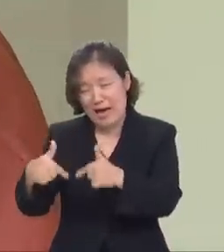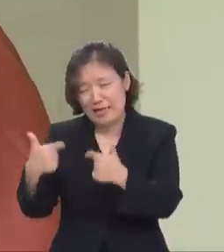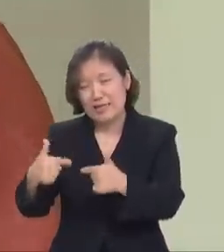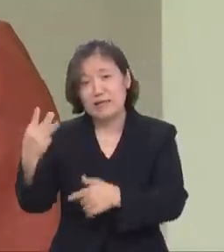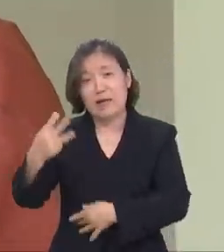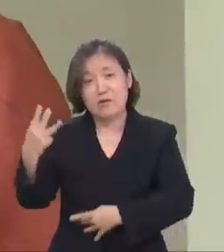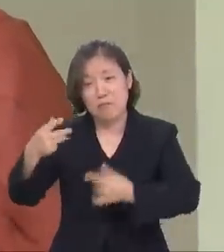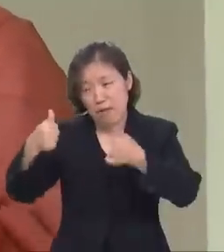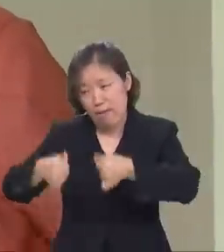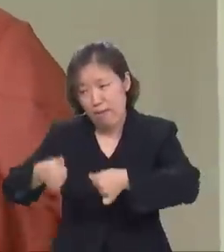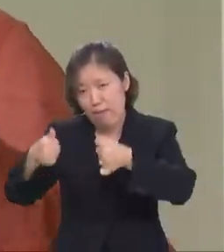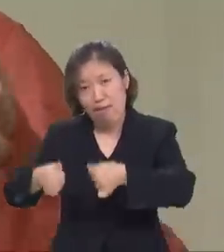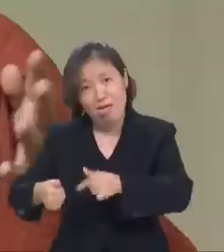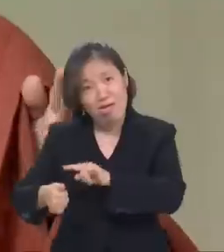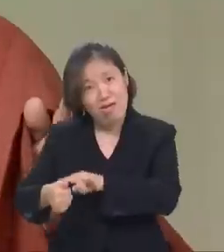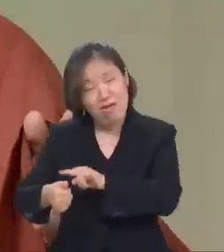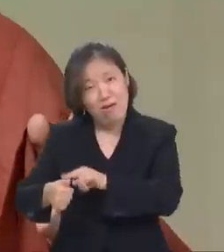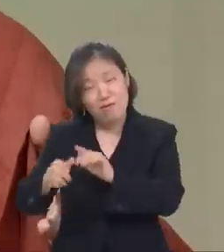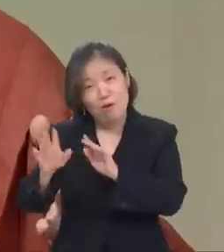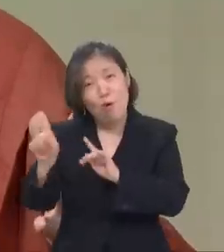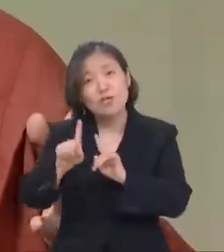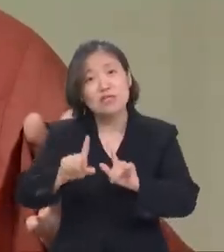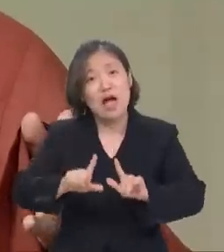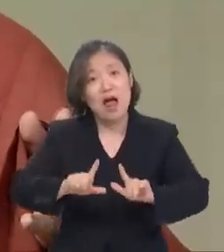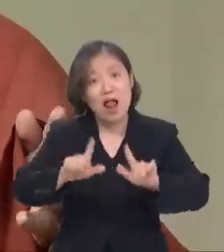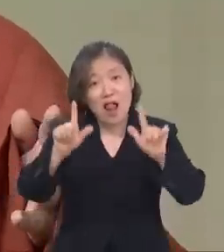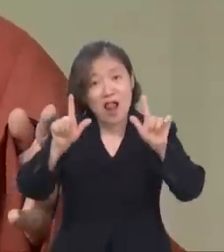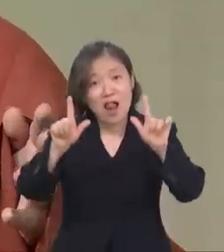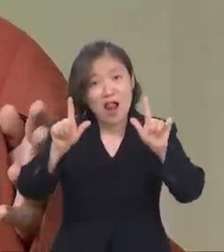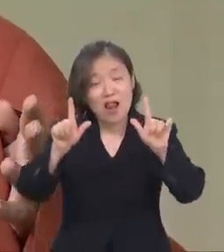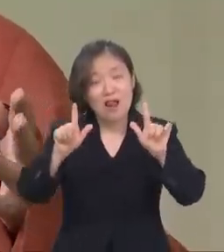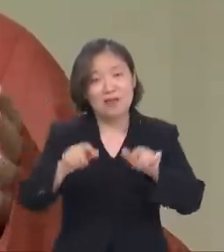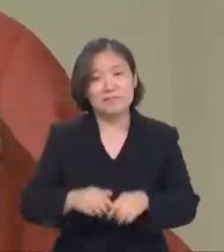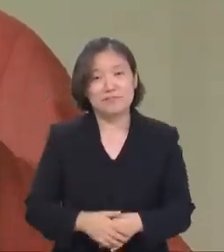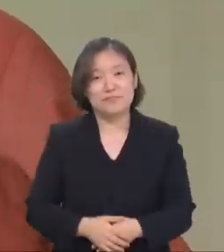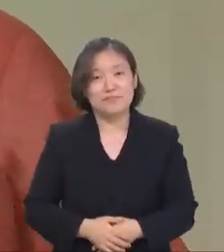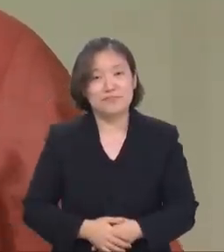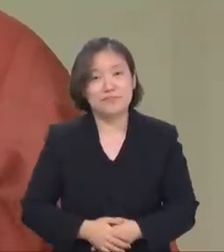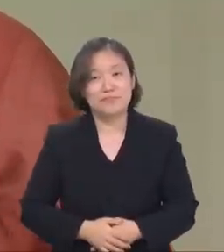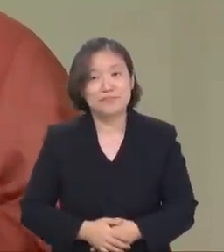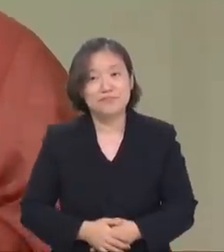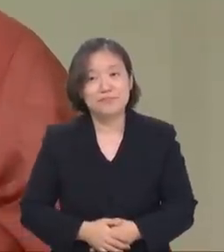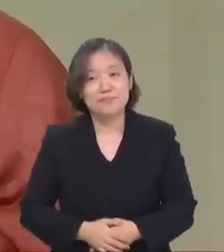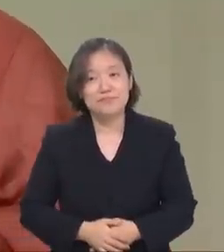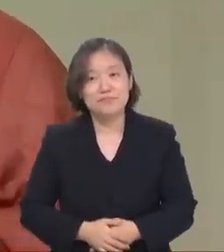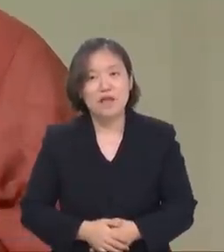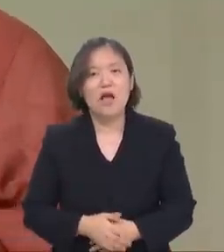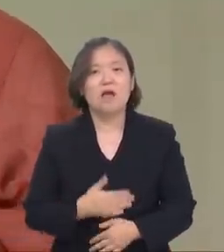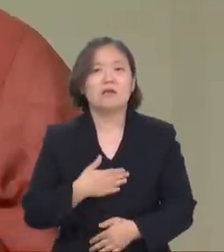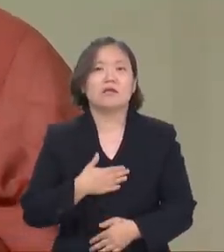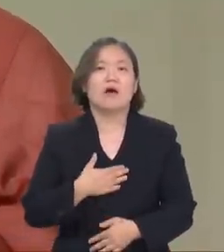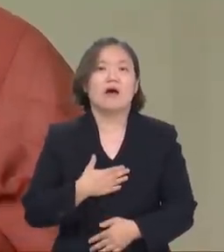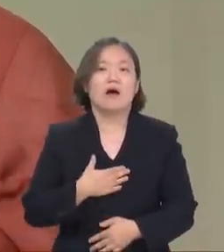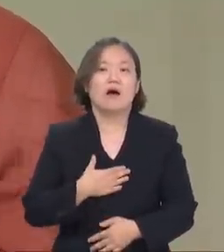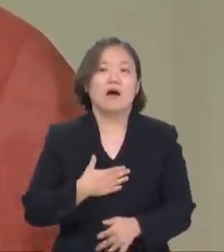때 홀연히 어느 날 가슴에